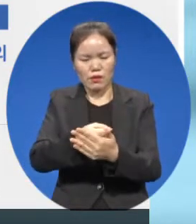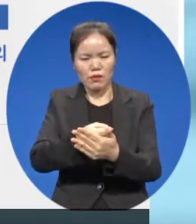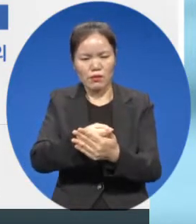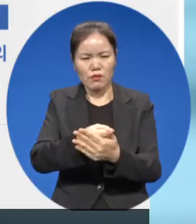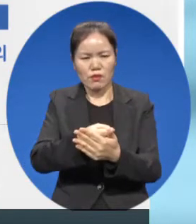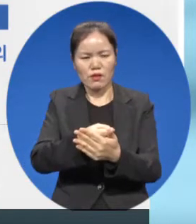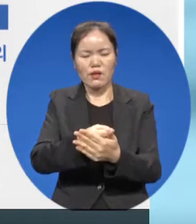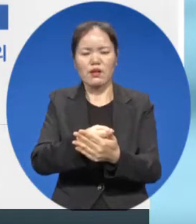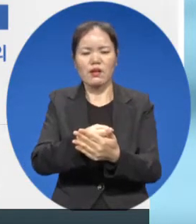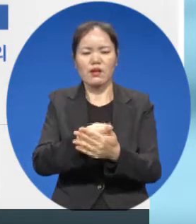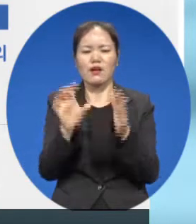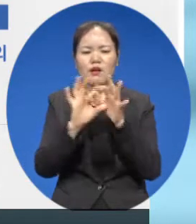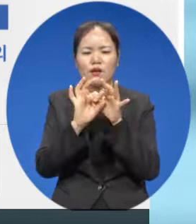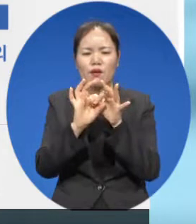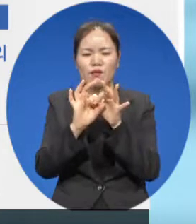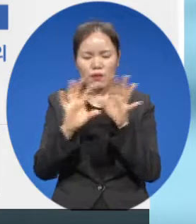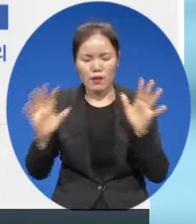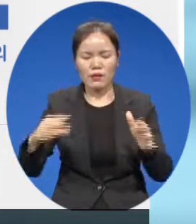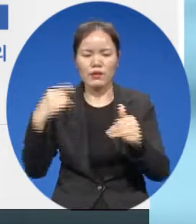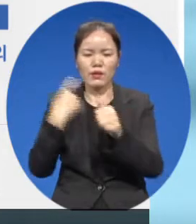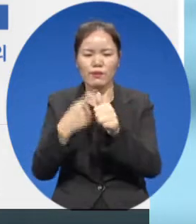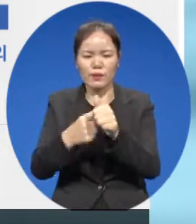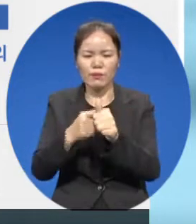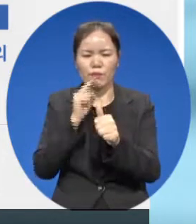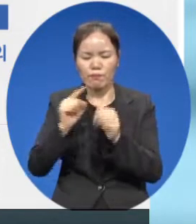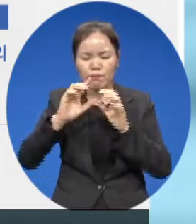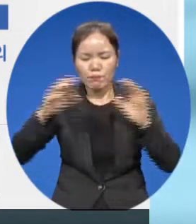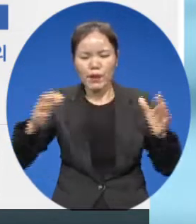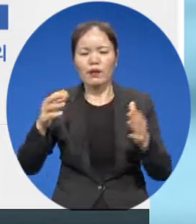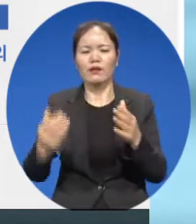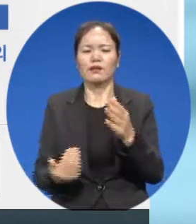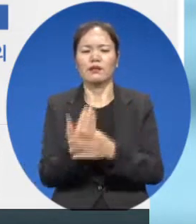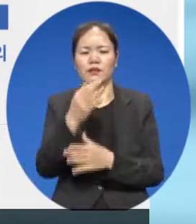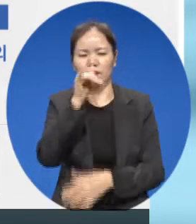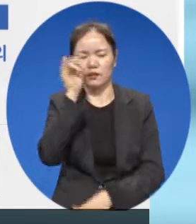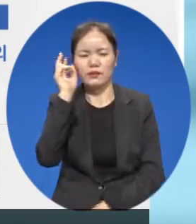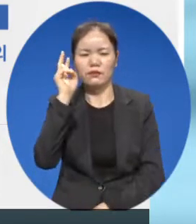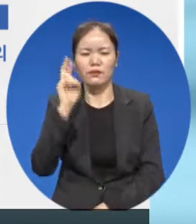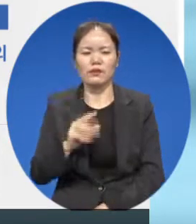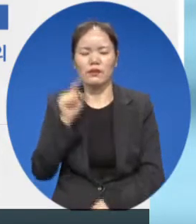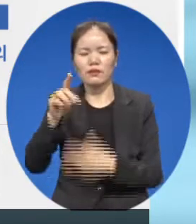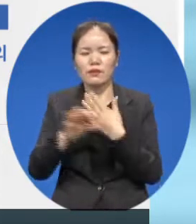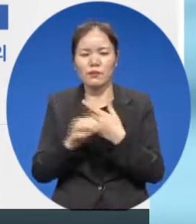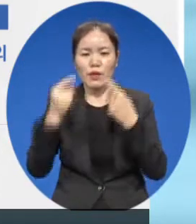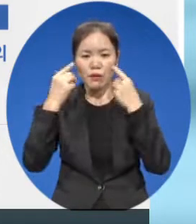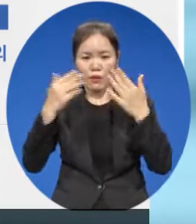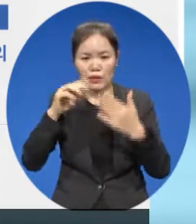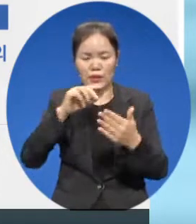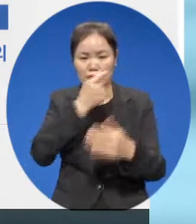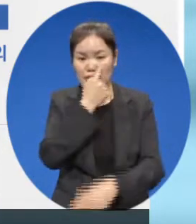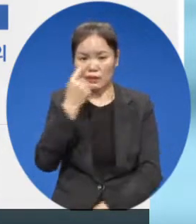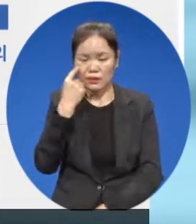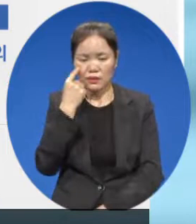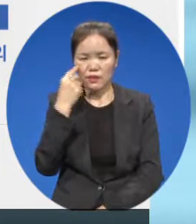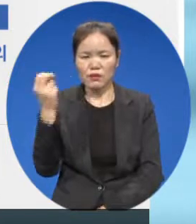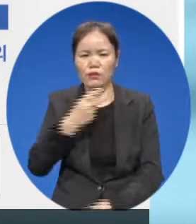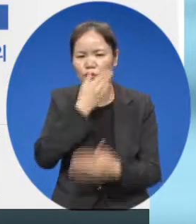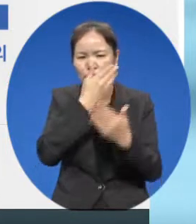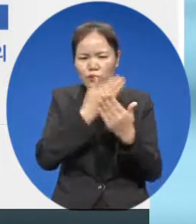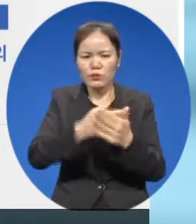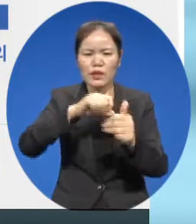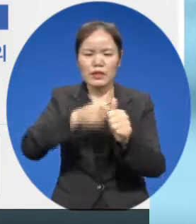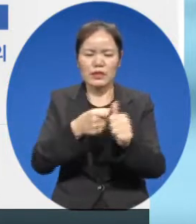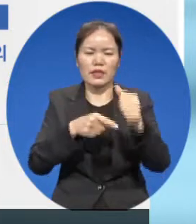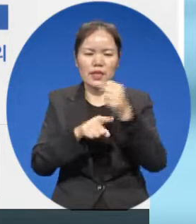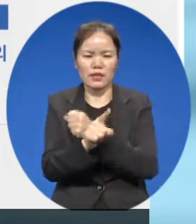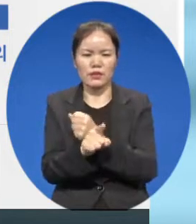비판도 있을 수 있고 아니면 논란 있을 가능성이 충분히 있습니다 그런 상황이라면 명확한 증거는 아니면 결정적인 어떤 어 징계사유에